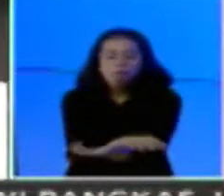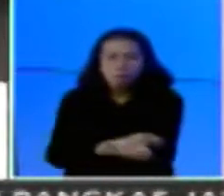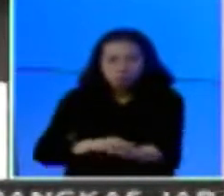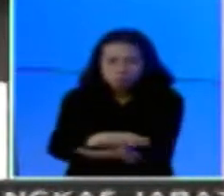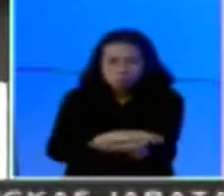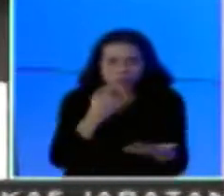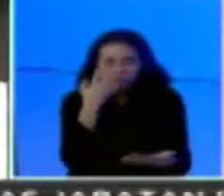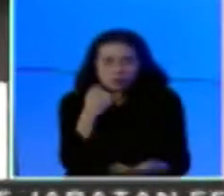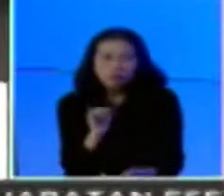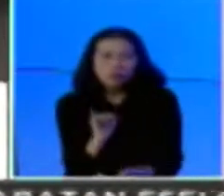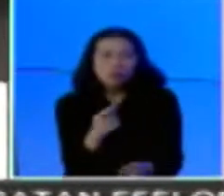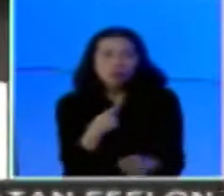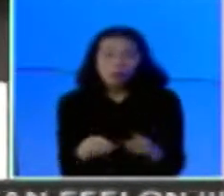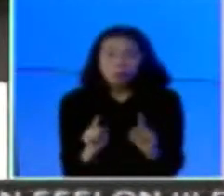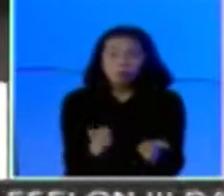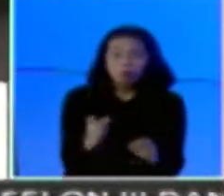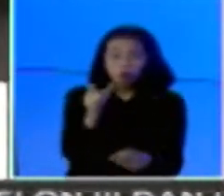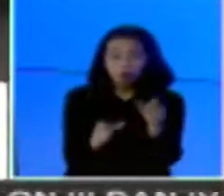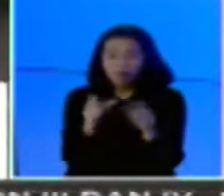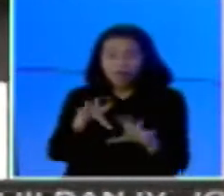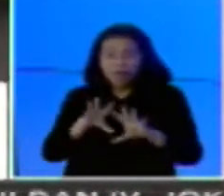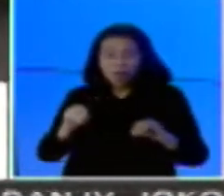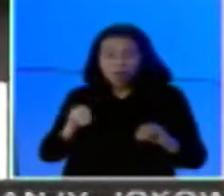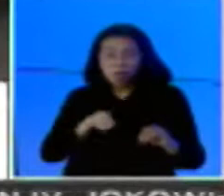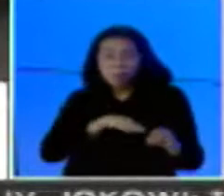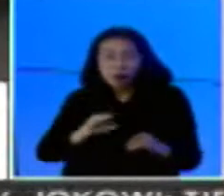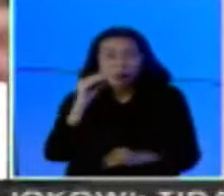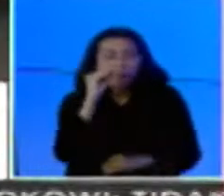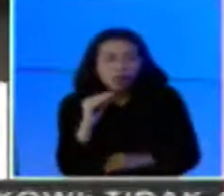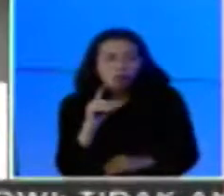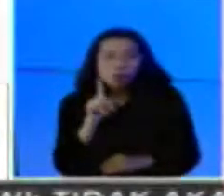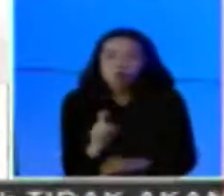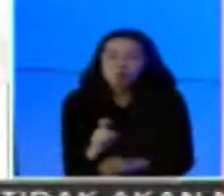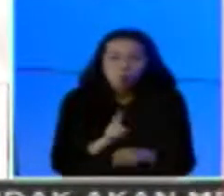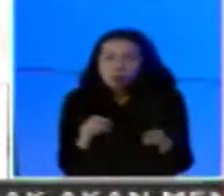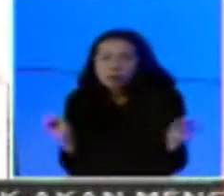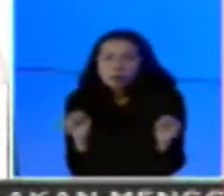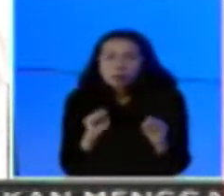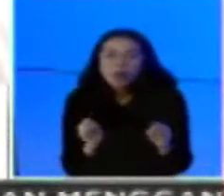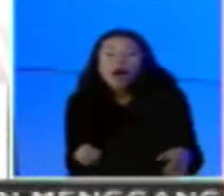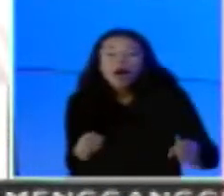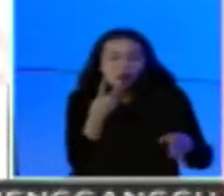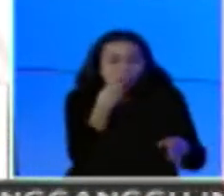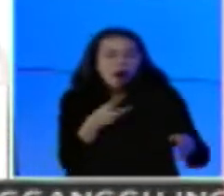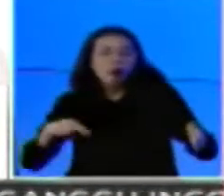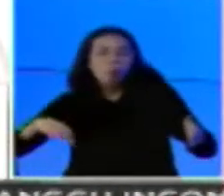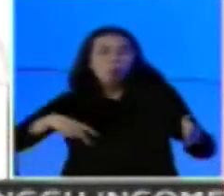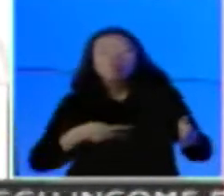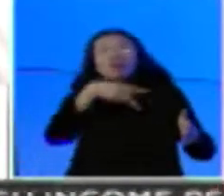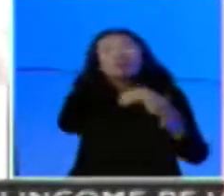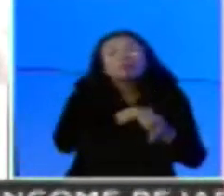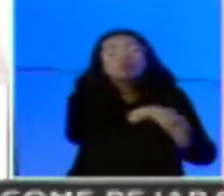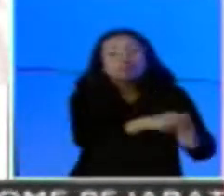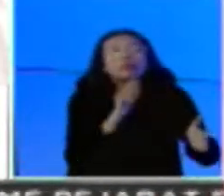untuk pekerja-pekerja yang pagi itu membantu banget. Jadi kalau misalkan emang lagi butuh cepat. Tertiban lalu lintas mungkin ya sedikit mengganggu ya.